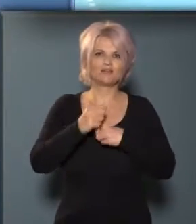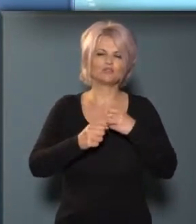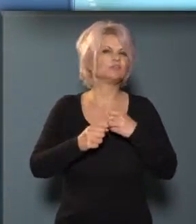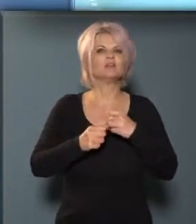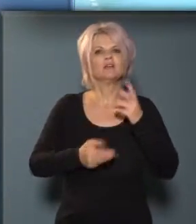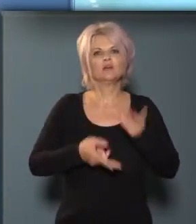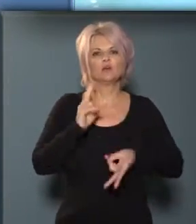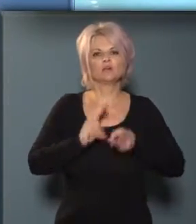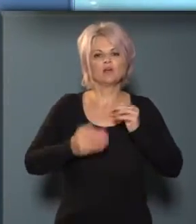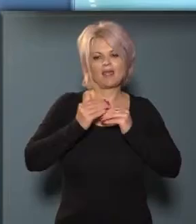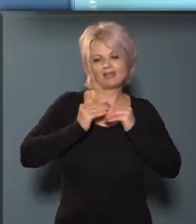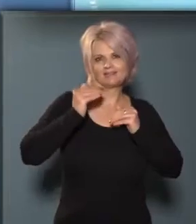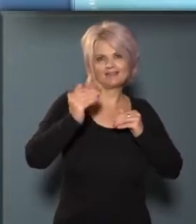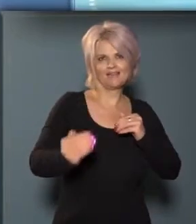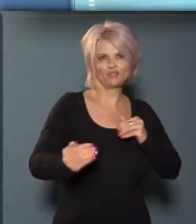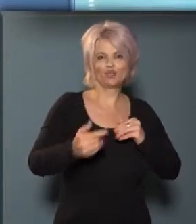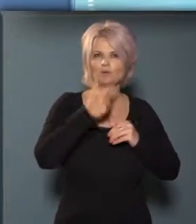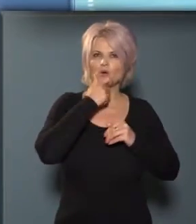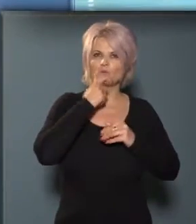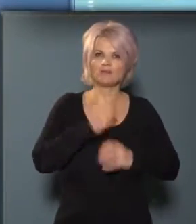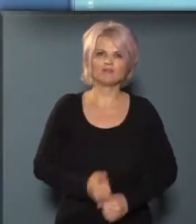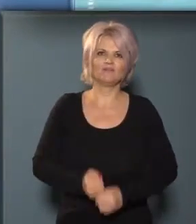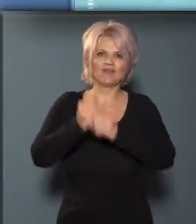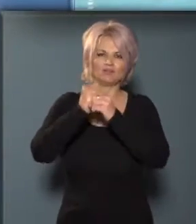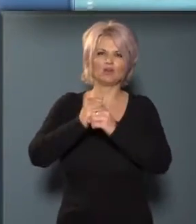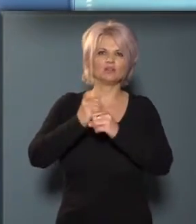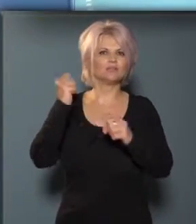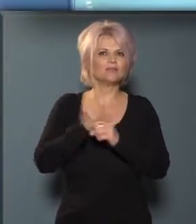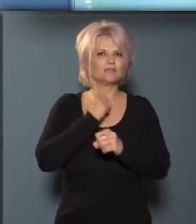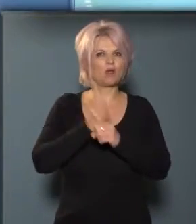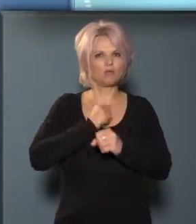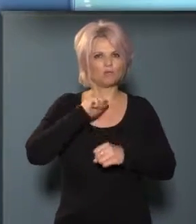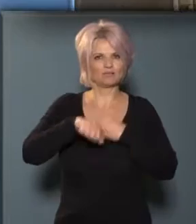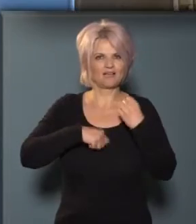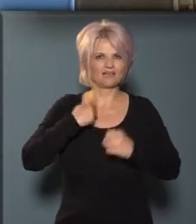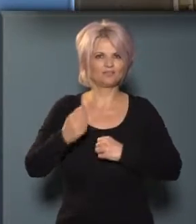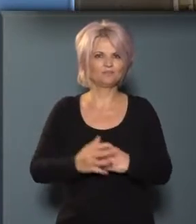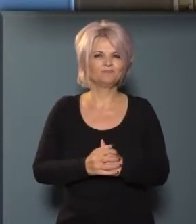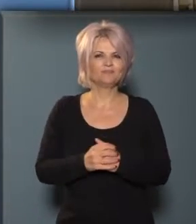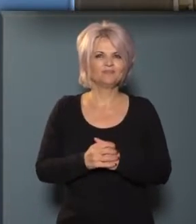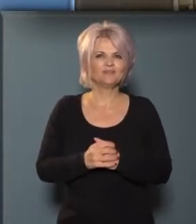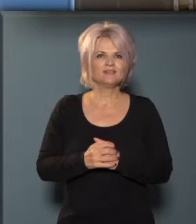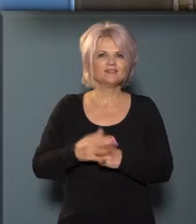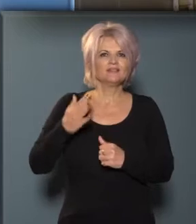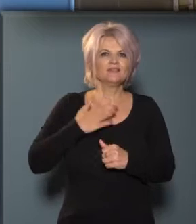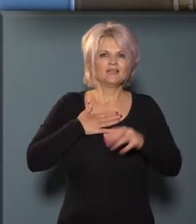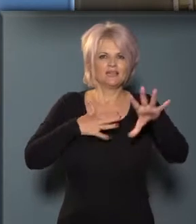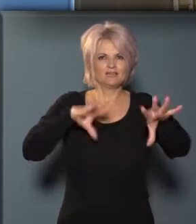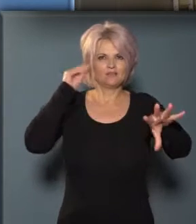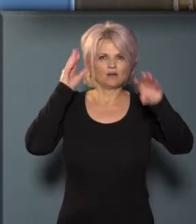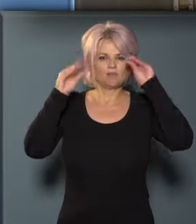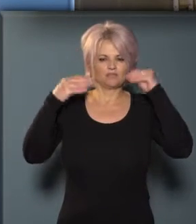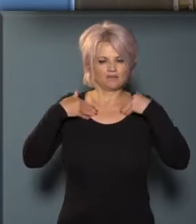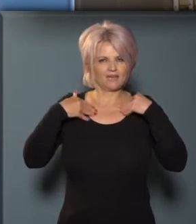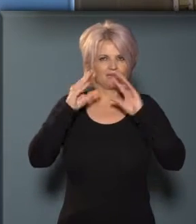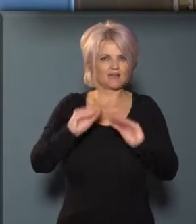későbbi, idősebb korban valahogy még fönntartani ezt a fajta izgalmat a mozgással kapcsolatban? Én most azt tapasztalom gyakorló edzőként is,